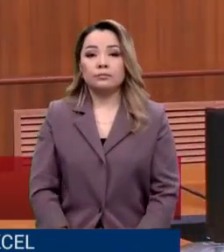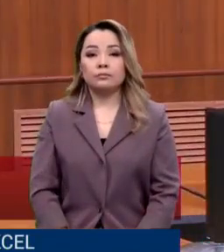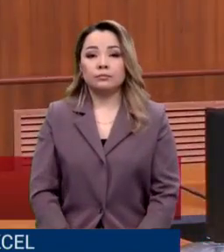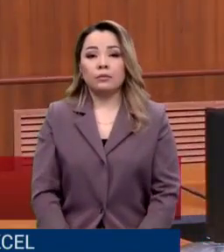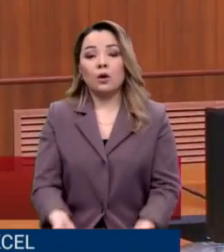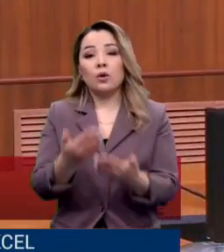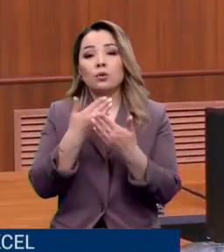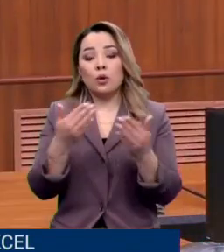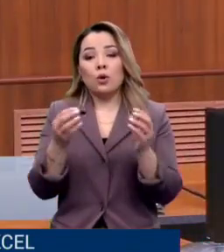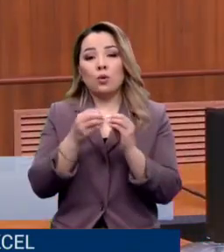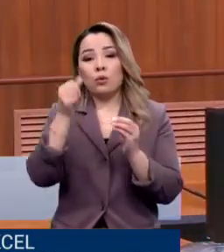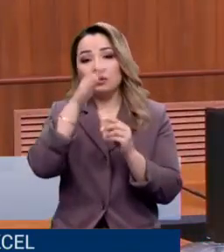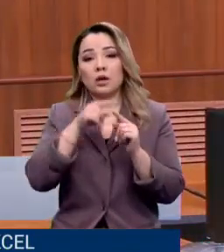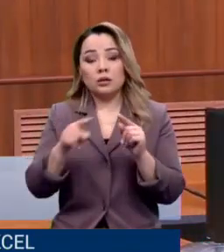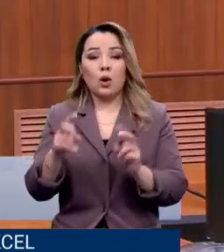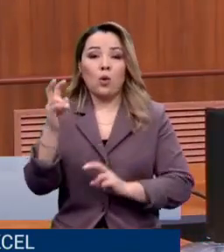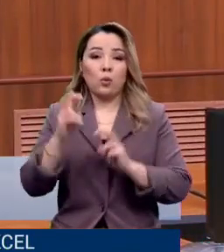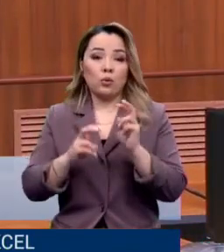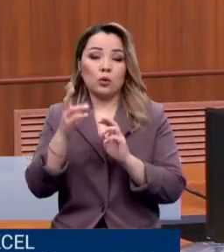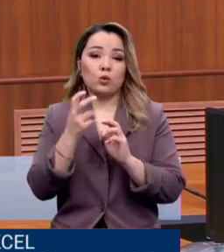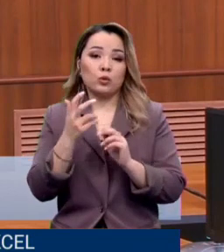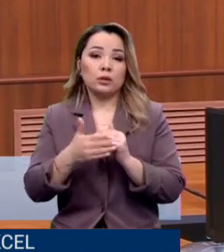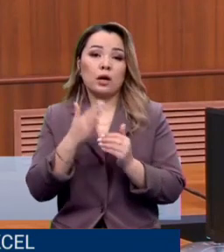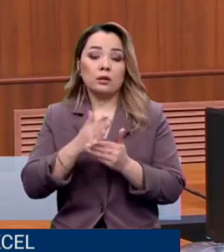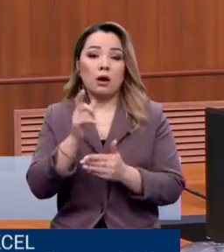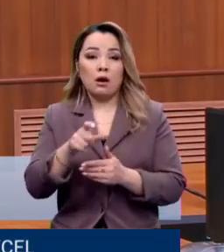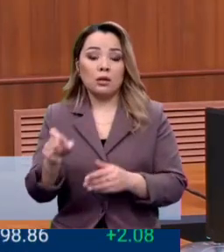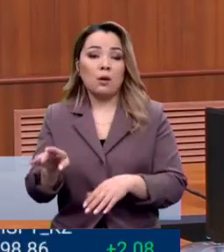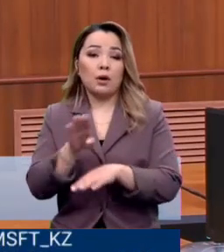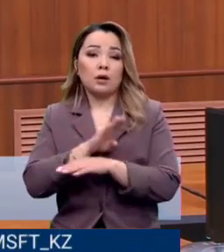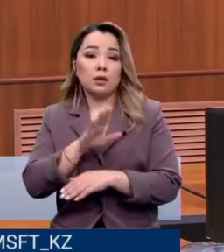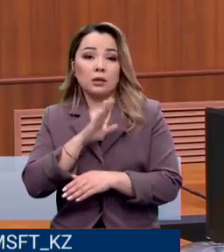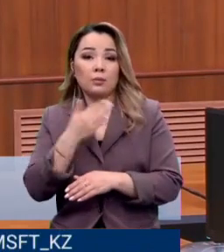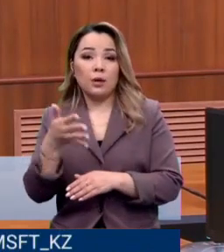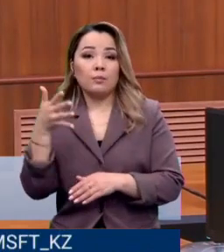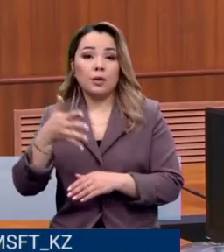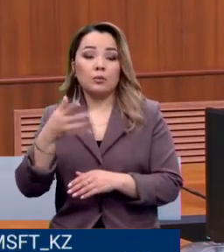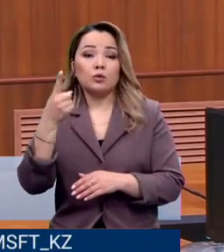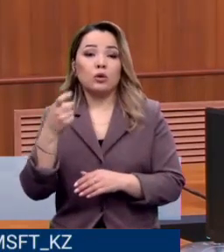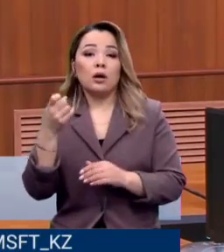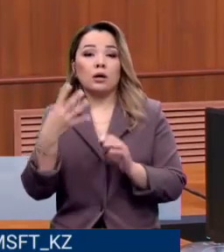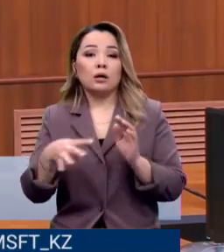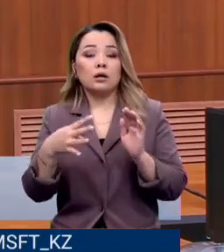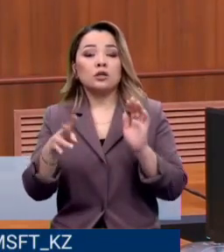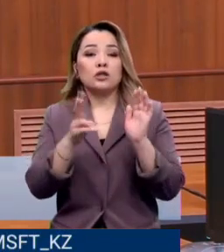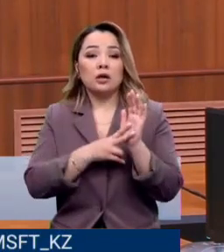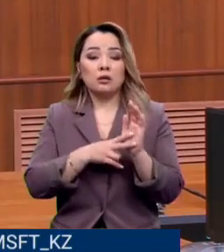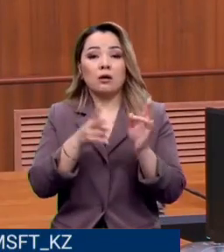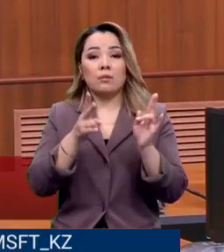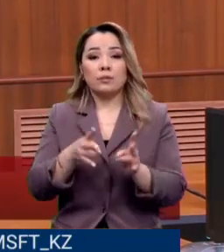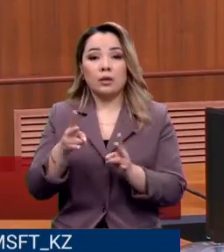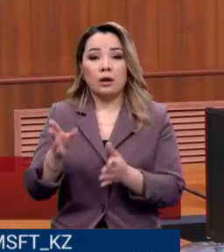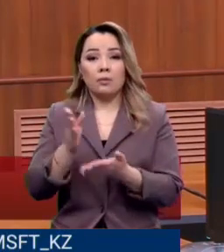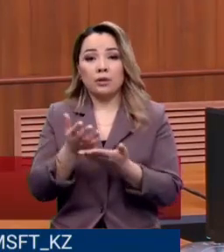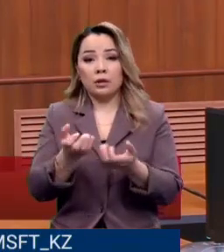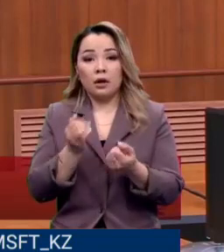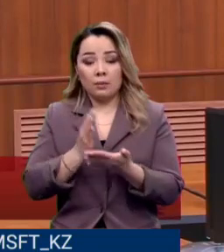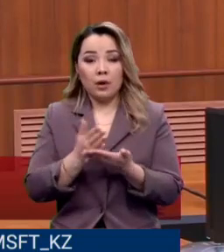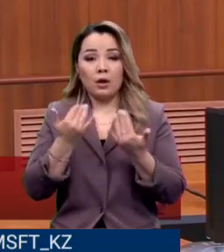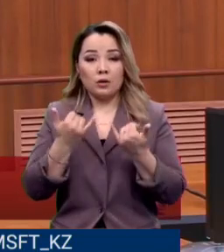Соңғы 10 жылда өндірісте 300-ден астам адам қаза тапты, 5147 адам жарақат алды.